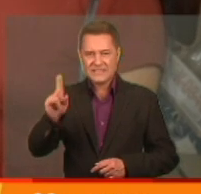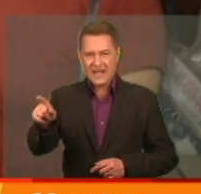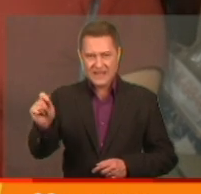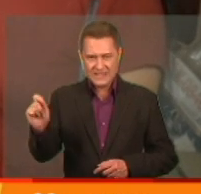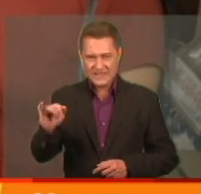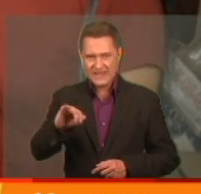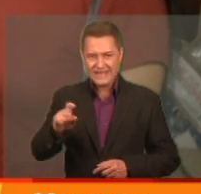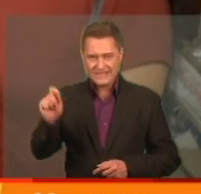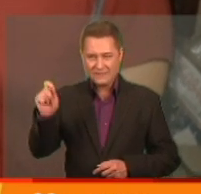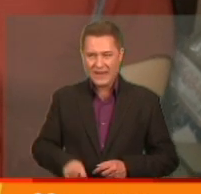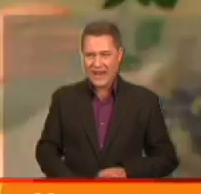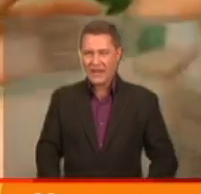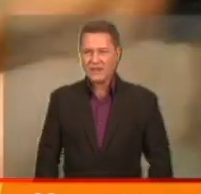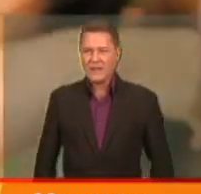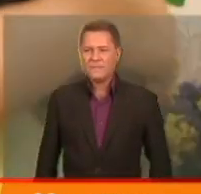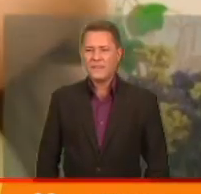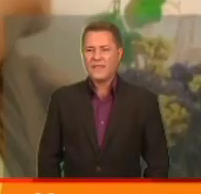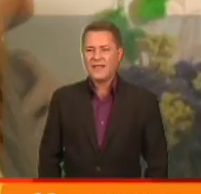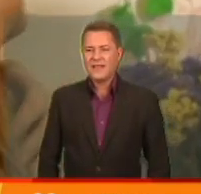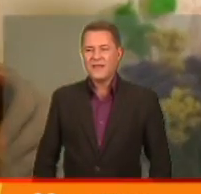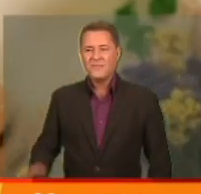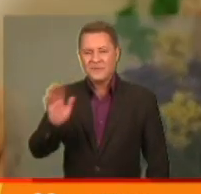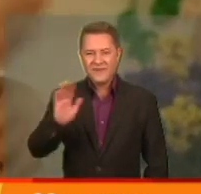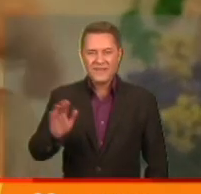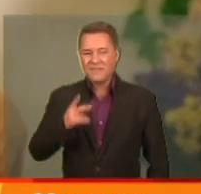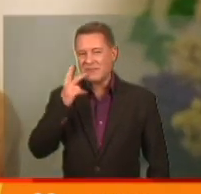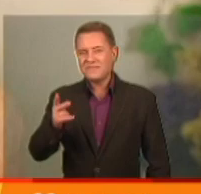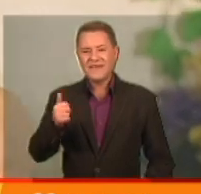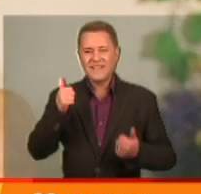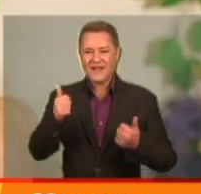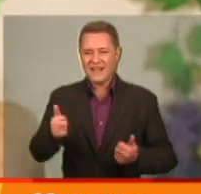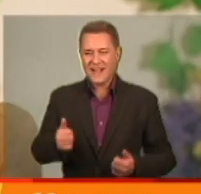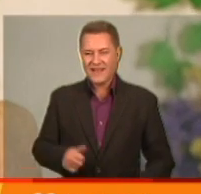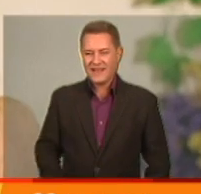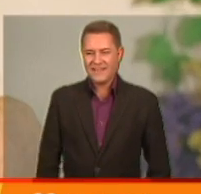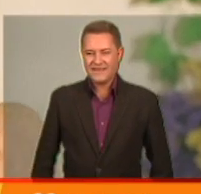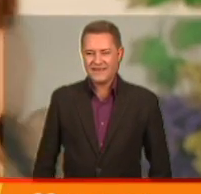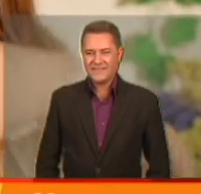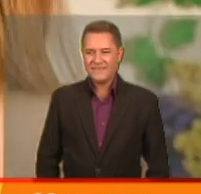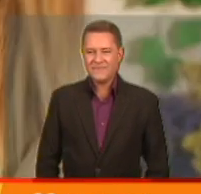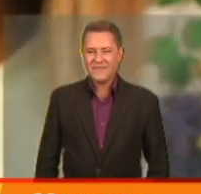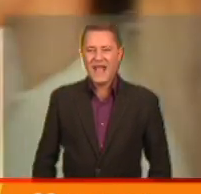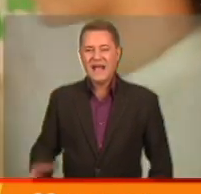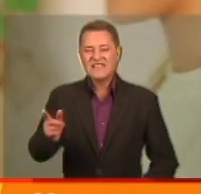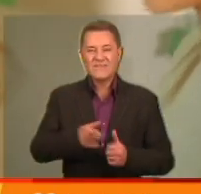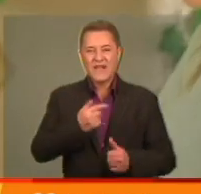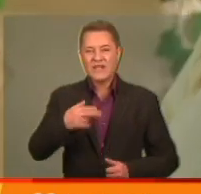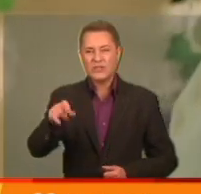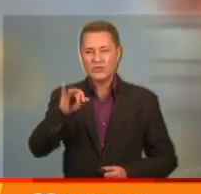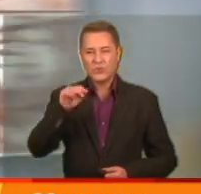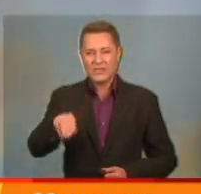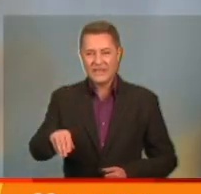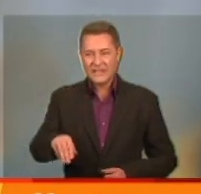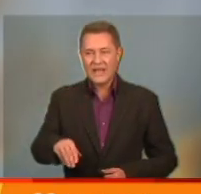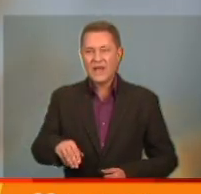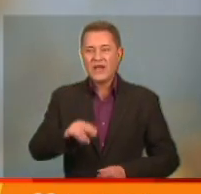жизнь, боролась с трудностями. И зато смотрите, какая у меня, да, дочка? Доньку Фареби звати Джудіт. І саме